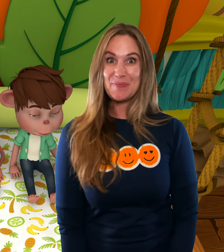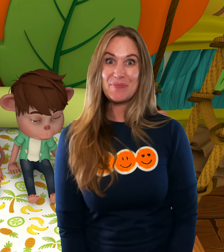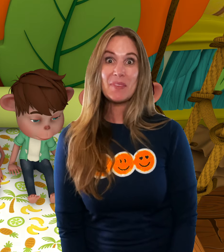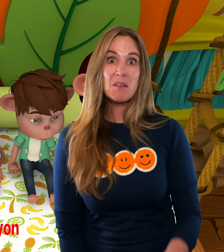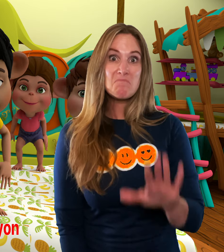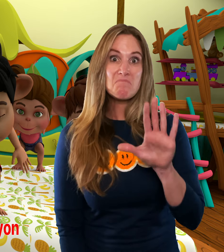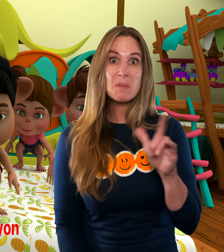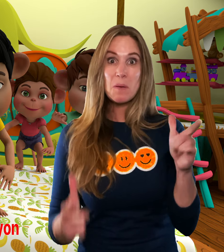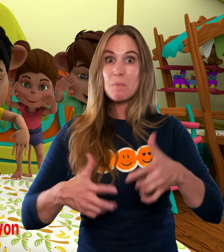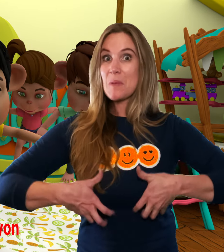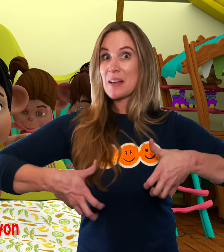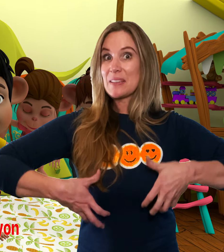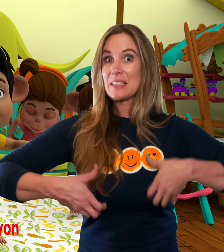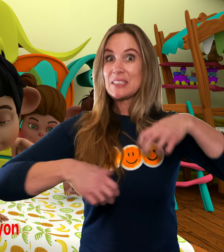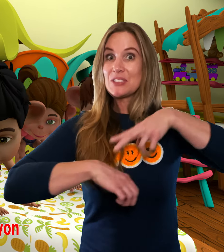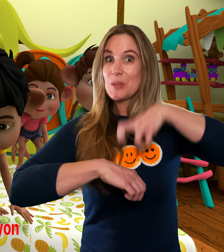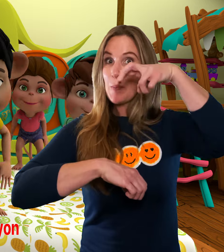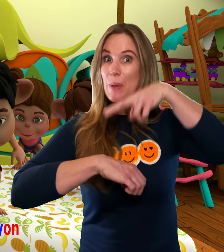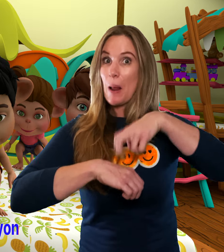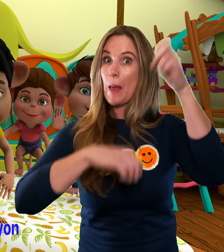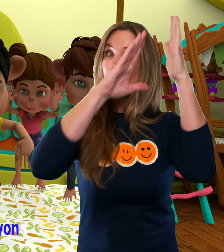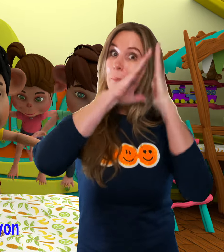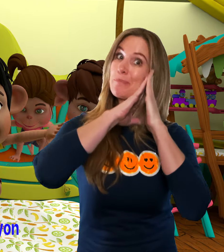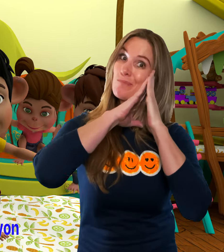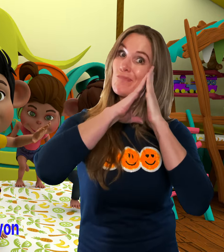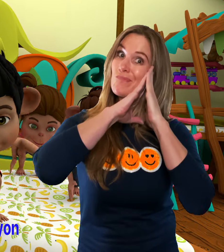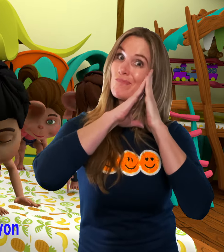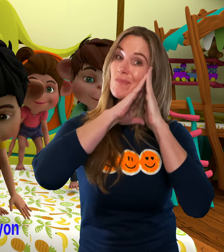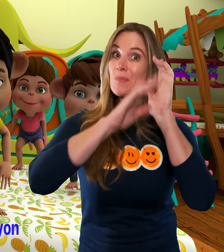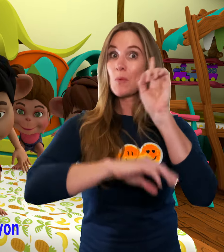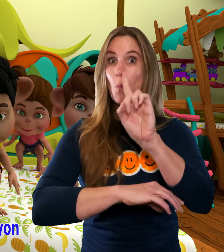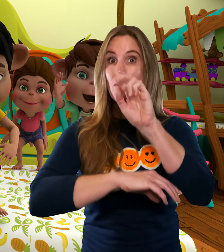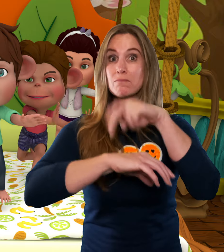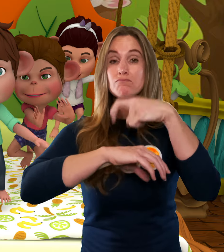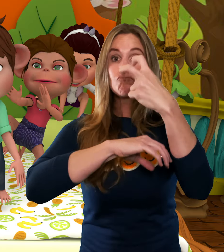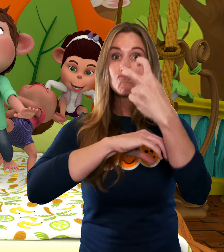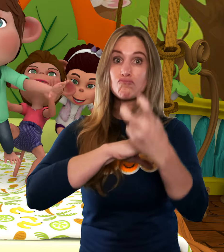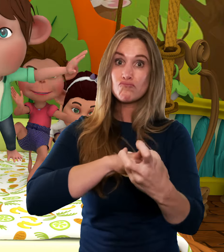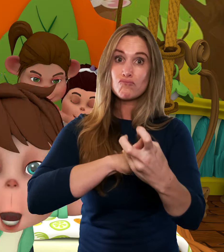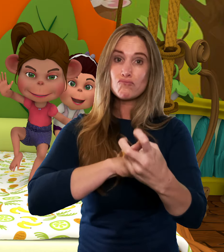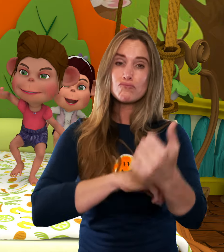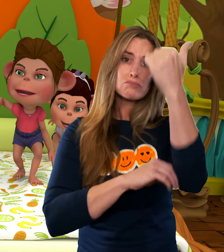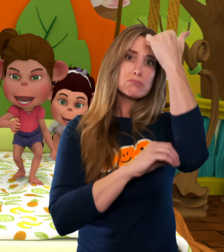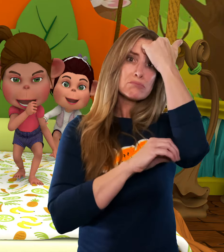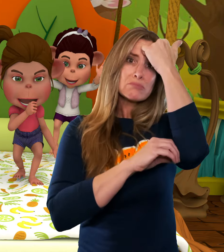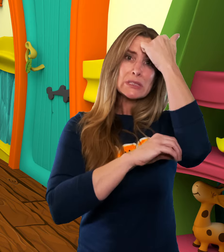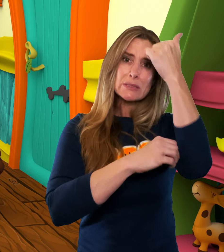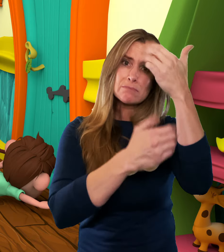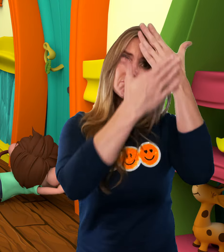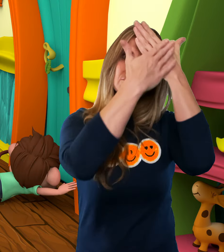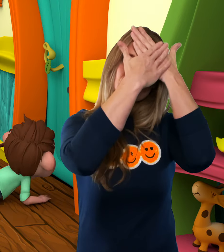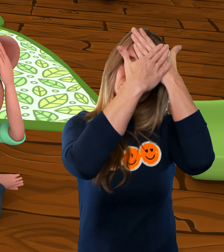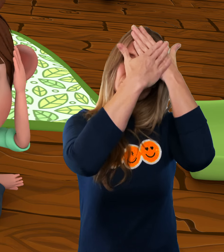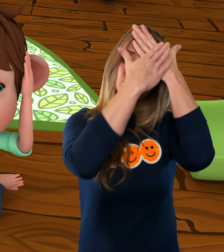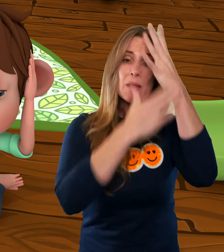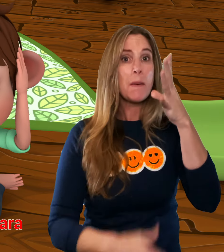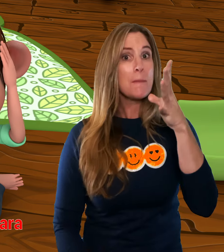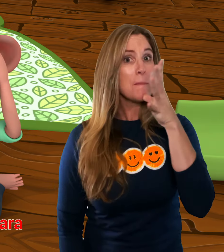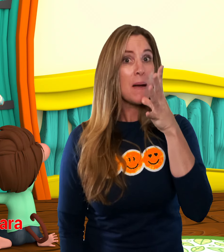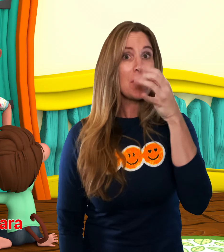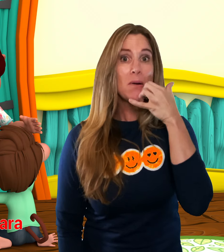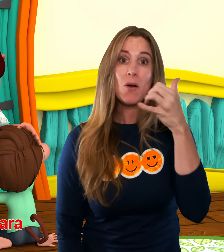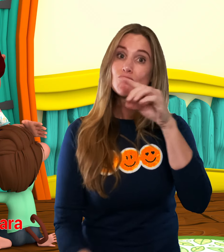ザル5匹のちびベドで1匹落ちて頭を